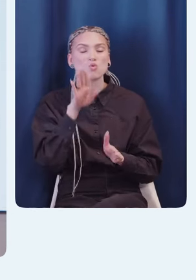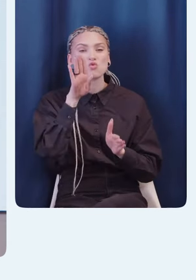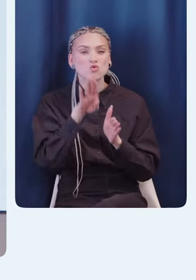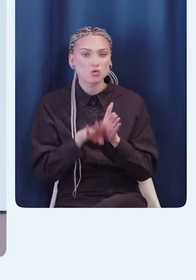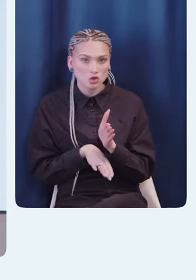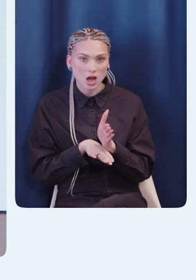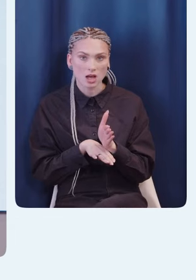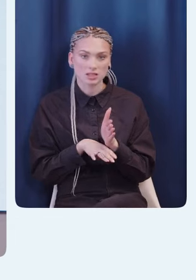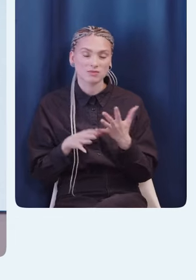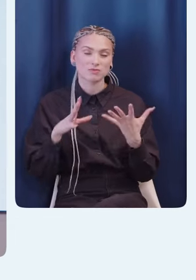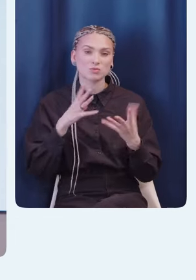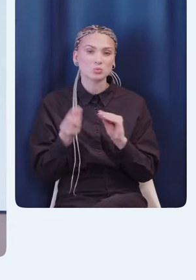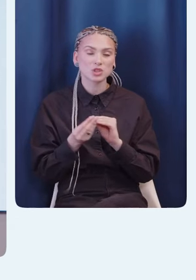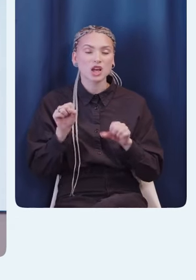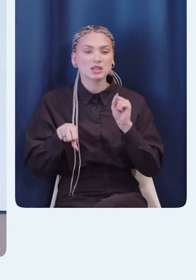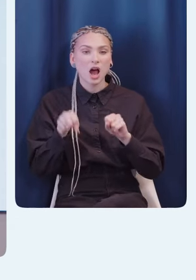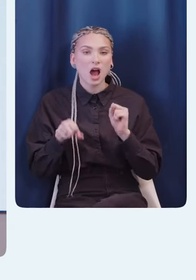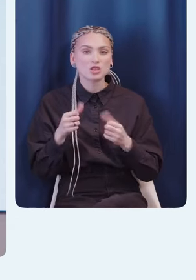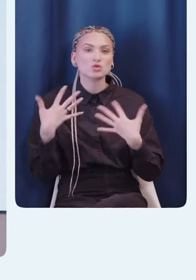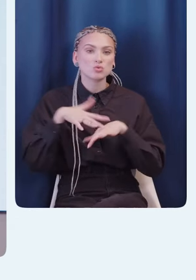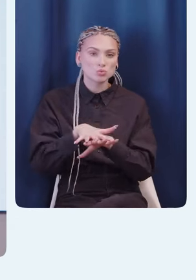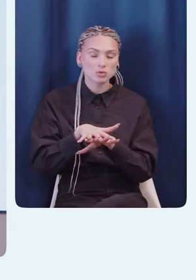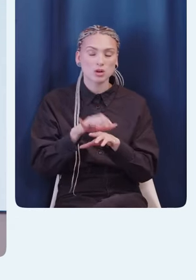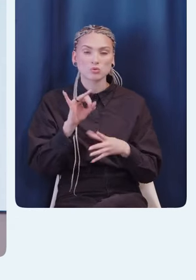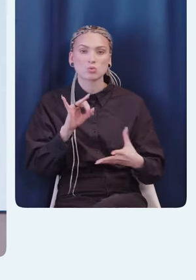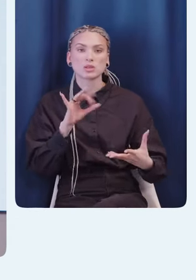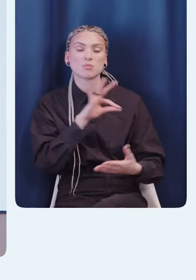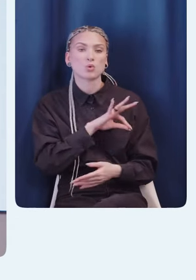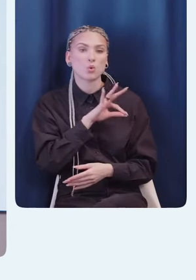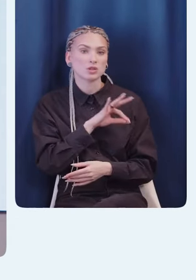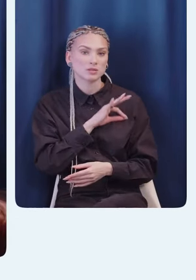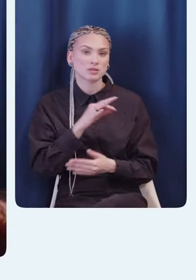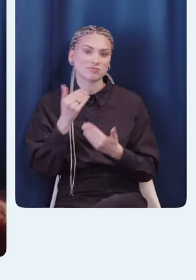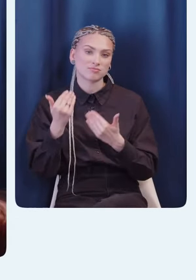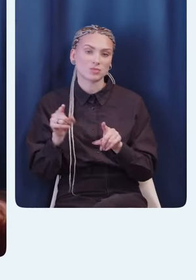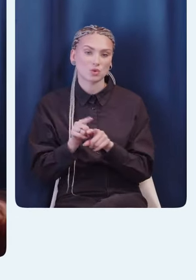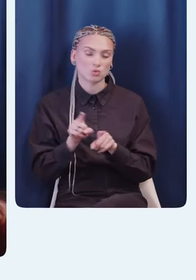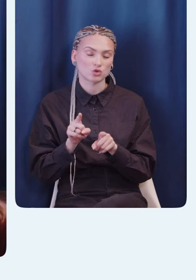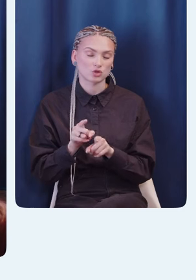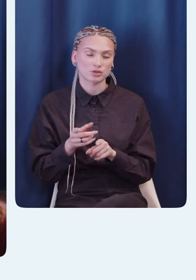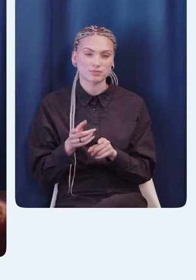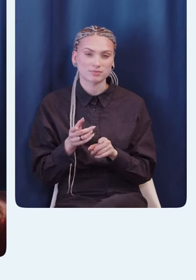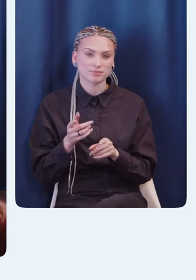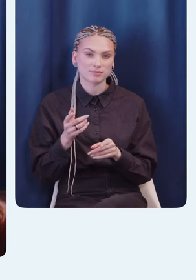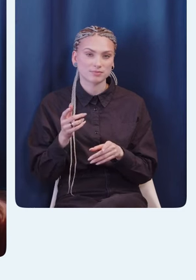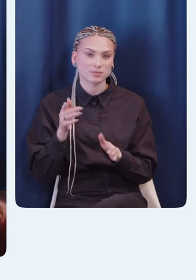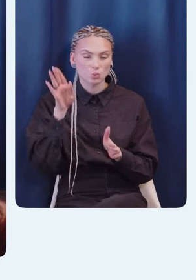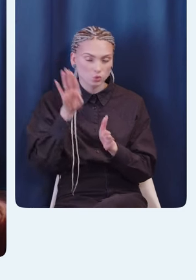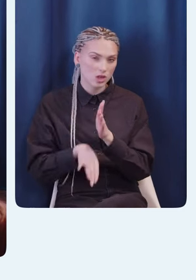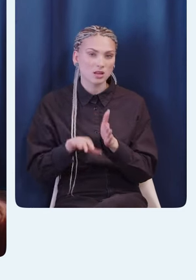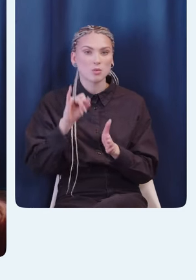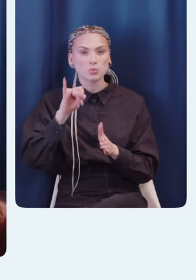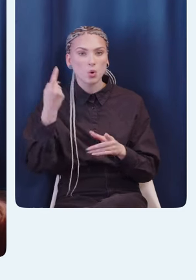ухудшает accessibility или доступность, она ухудшает даже, ну, в принципе, пользовательский опыт, да, в какой-то степени. Вроде бы как